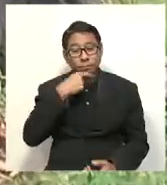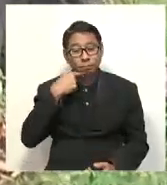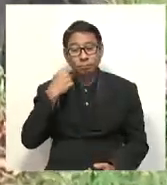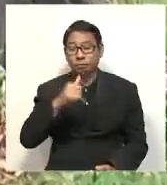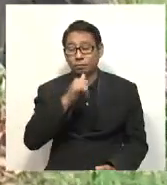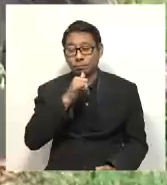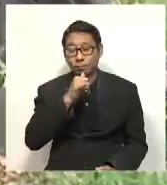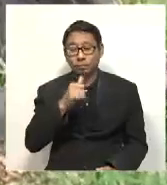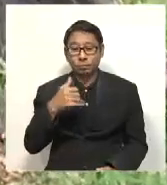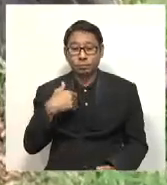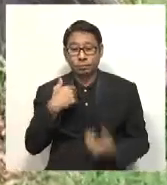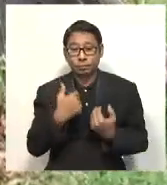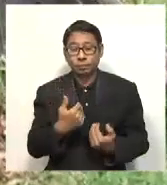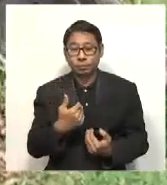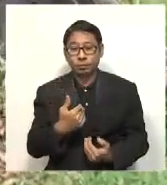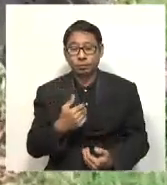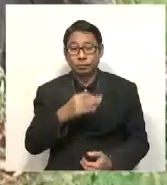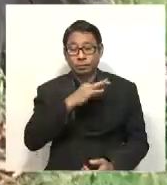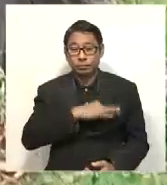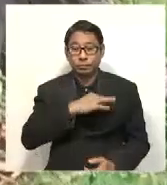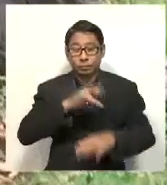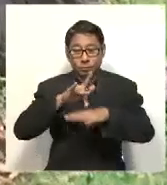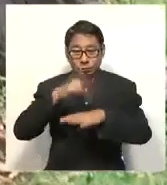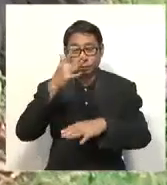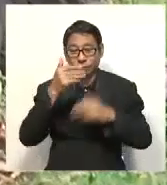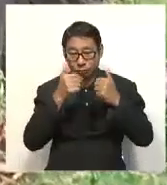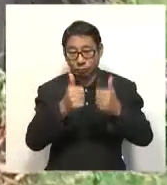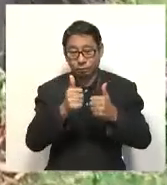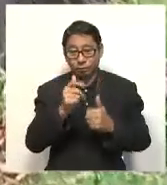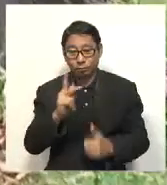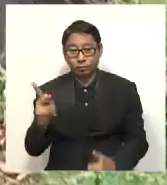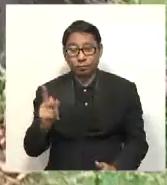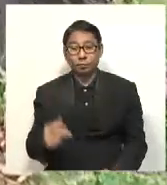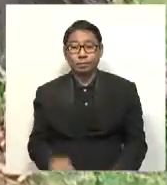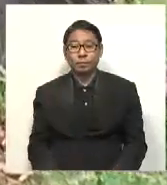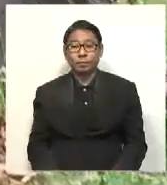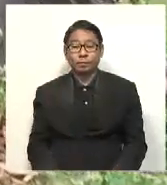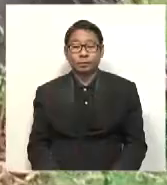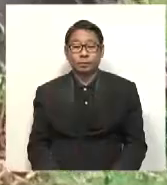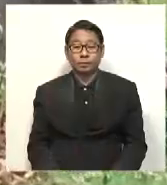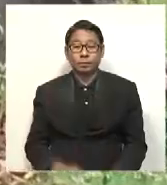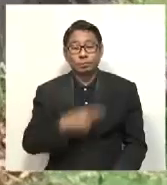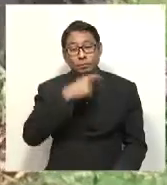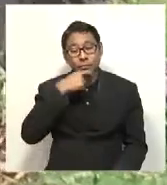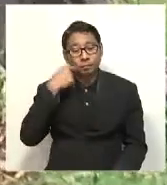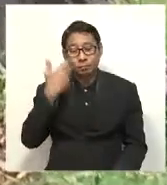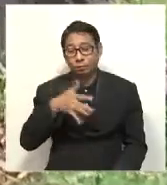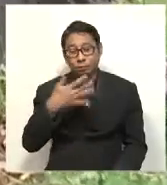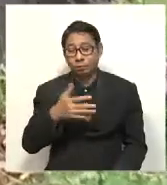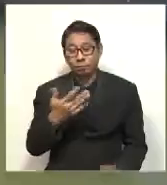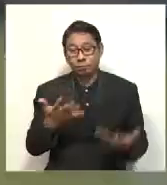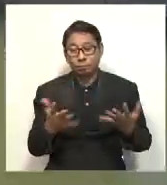ฮะระบบนิเวศมันก็น่าจะดีกว่าน้ำแห้งใช่ไหมฮะถ้าน้ำมันแห้งระบบนิเวศมันก็เปลี่ยน